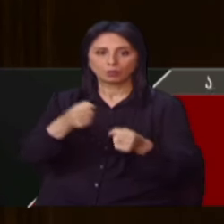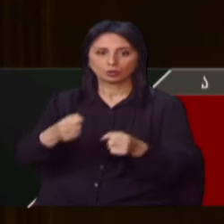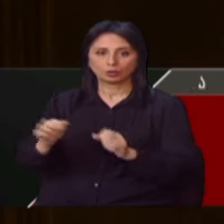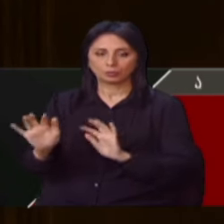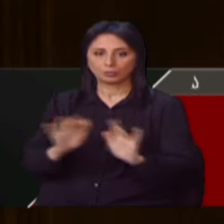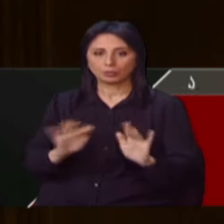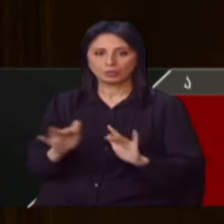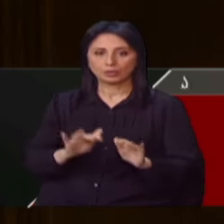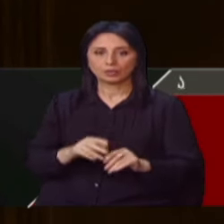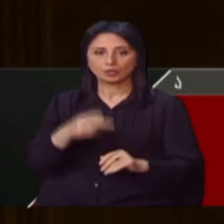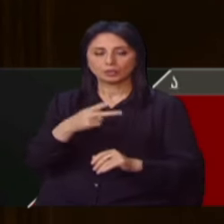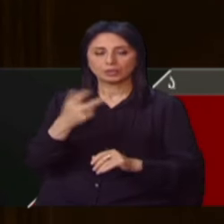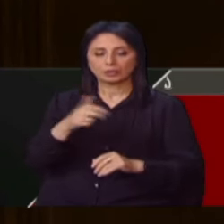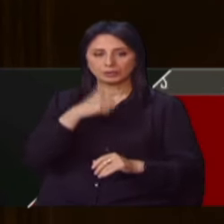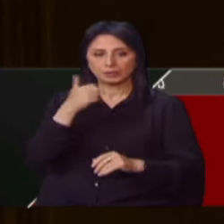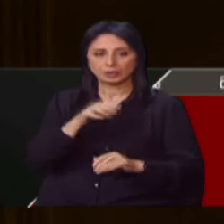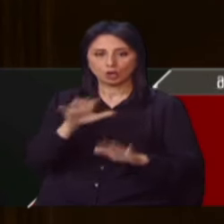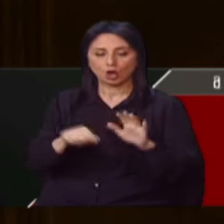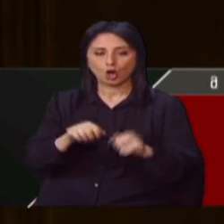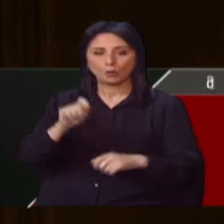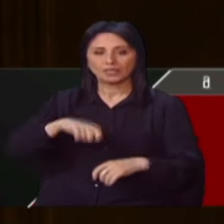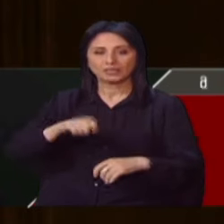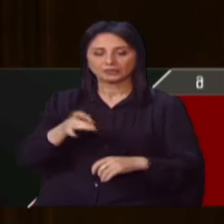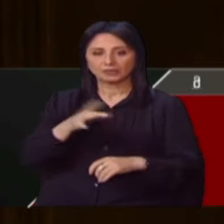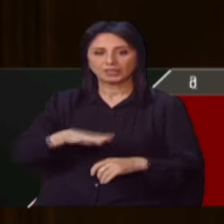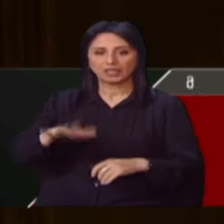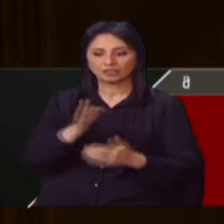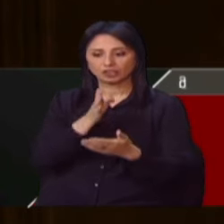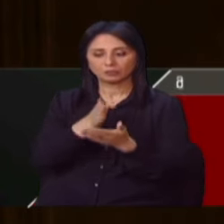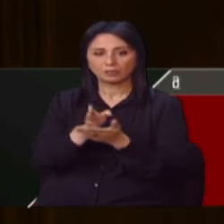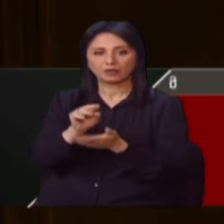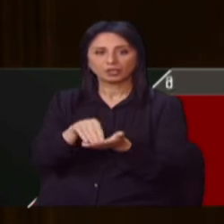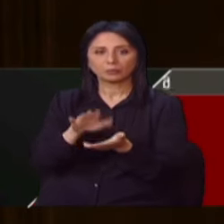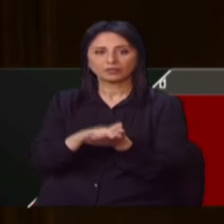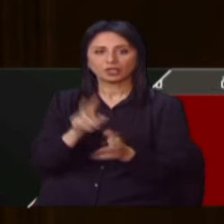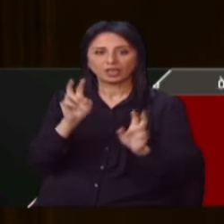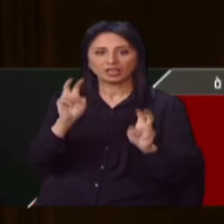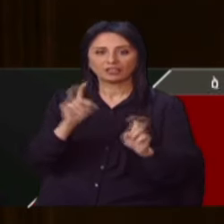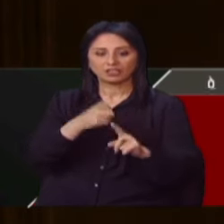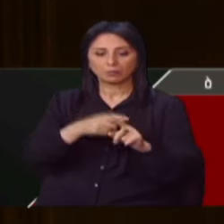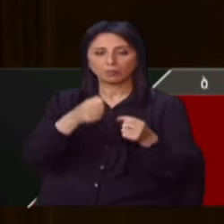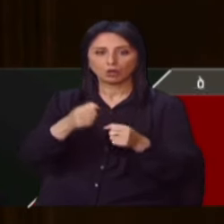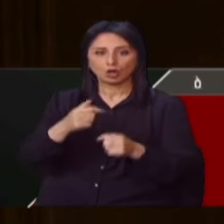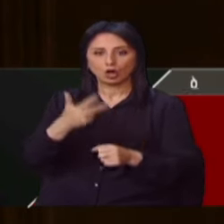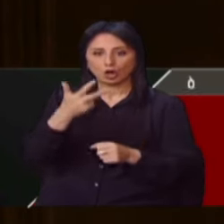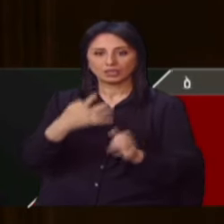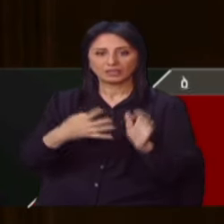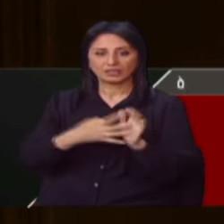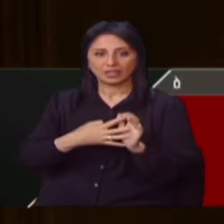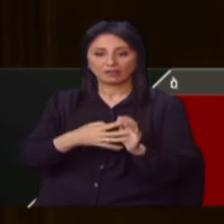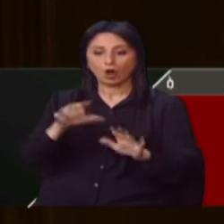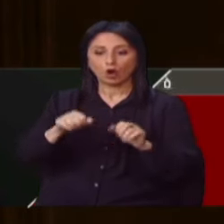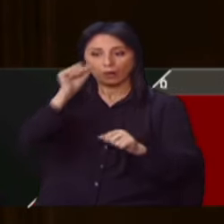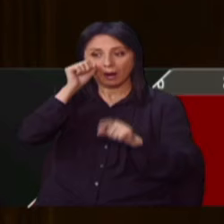პროცესს. 2023 წელს ოკუპირებული ცხინვალის რეგიონის მიმართულებით დაფიქსირდა ეგრეთ წოდებული ბორდერიზაციის 39, ხოლო